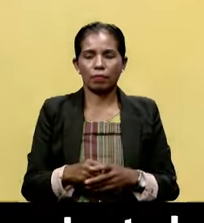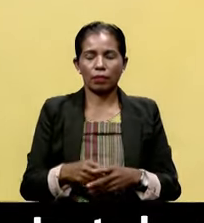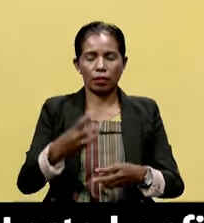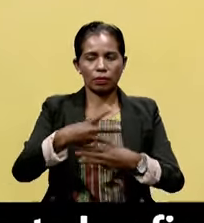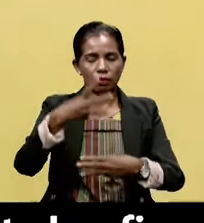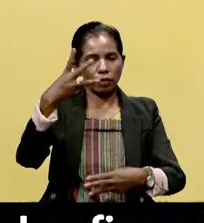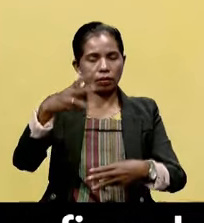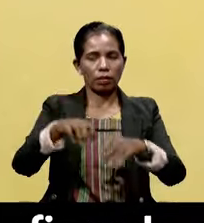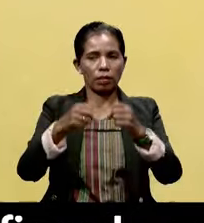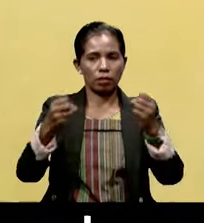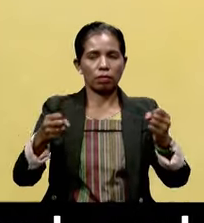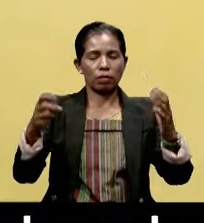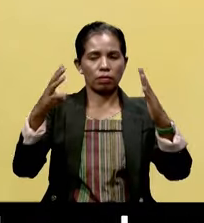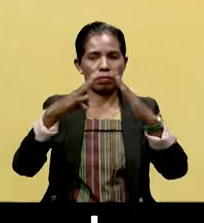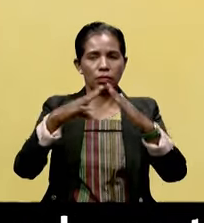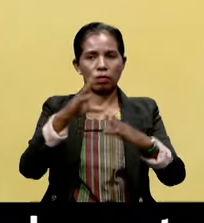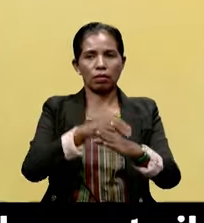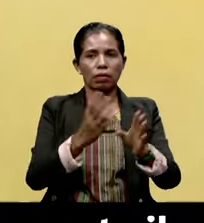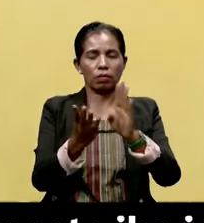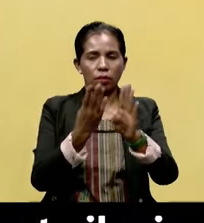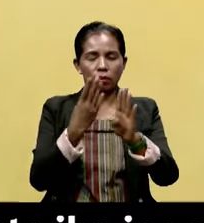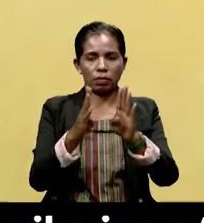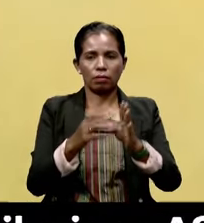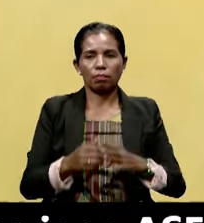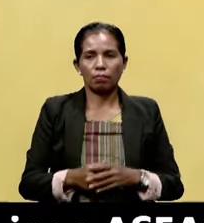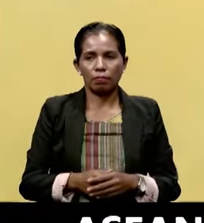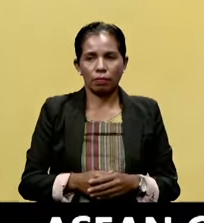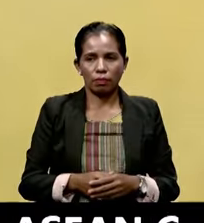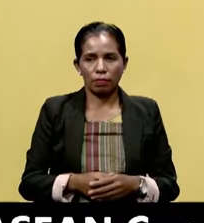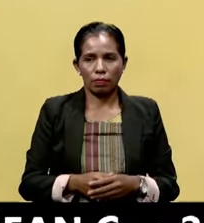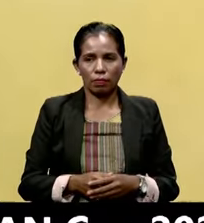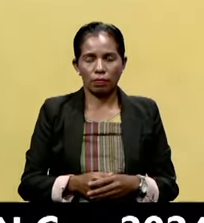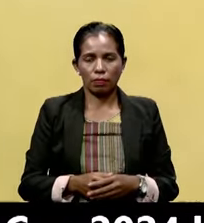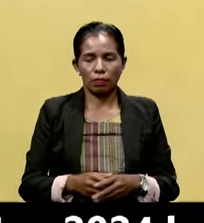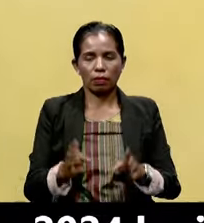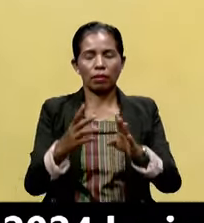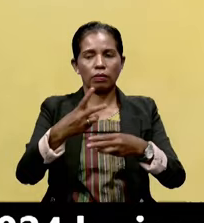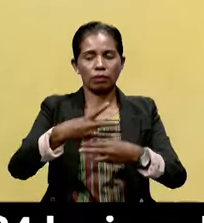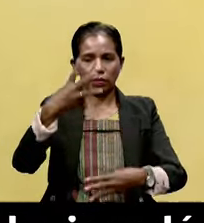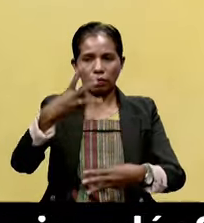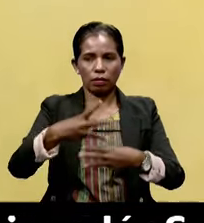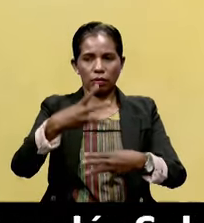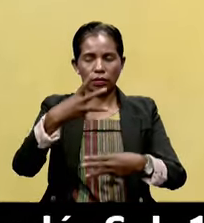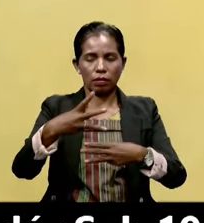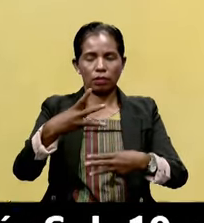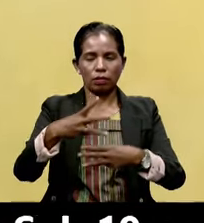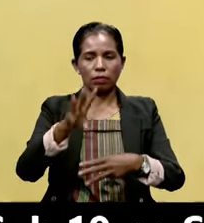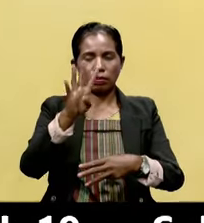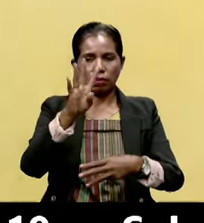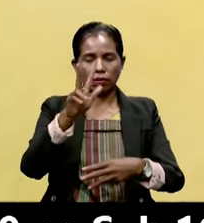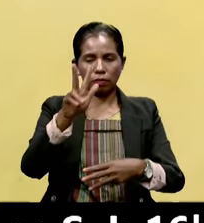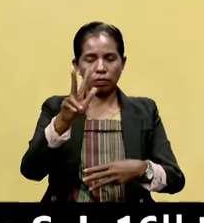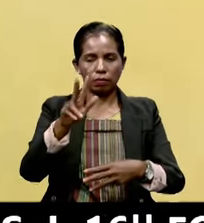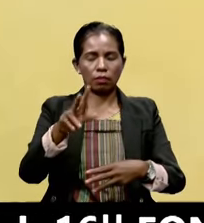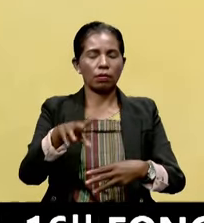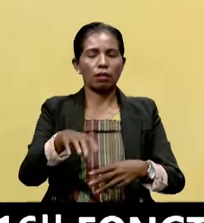vidro sirane uma kalen sirane orang vidro jalan leh hirama kerahun vidro kalen iha tolu ya tolu ya